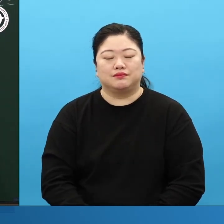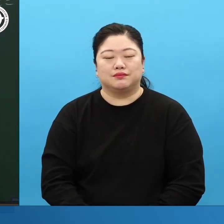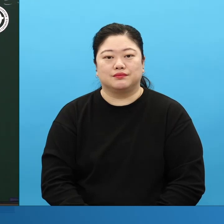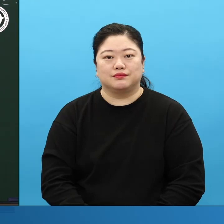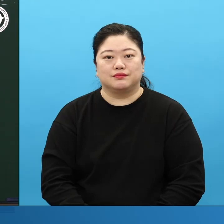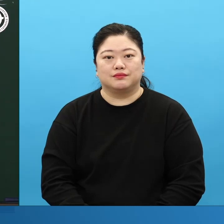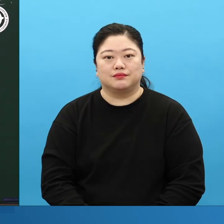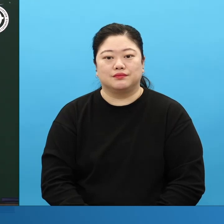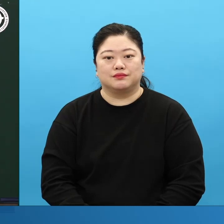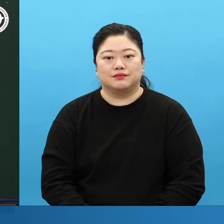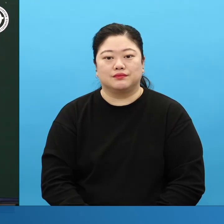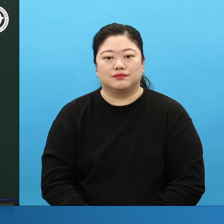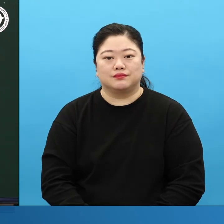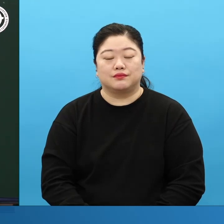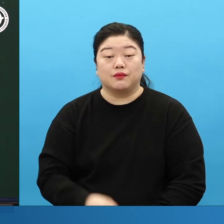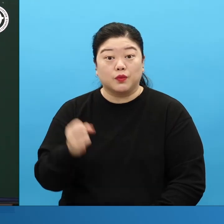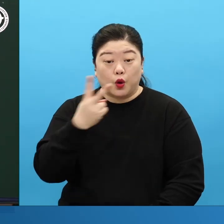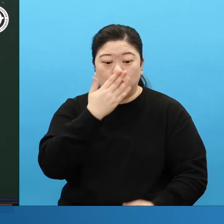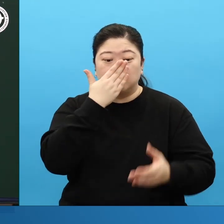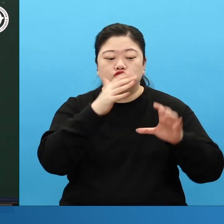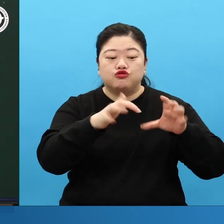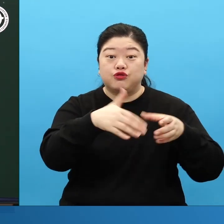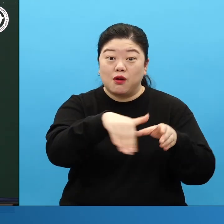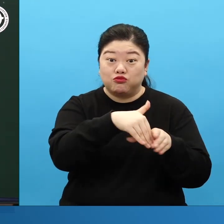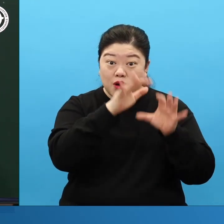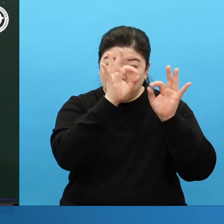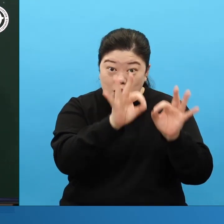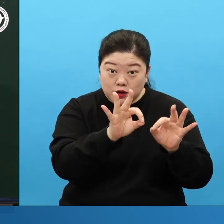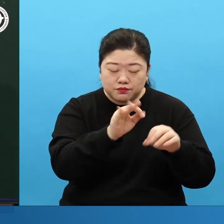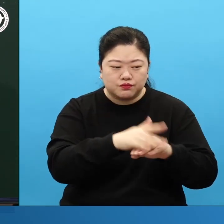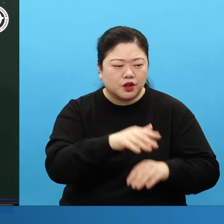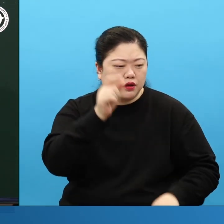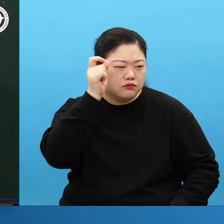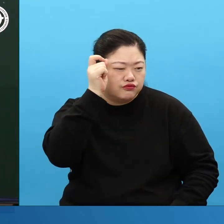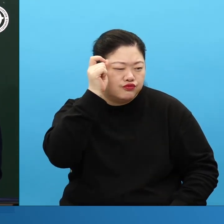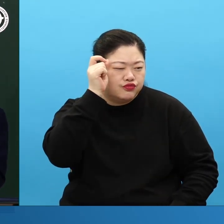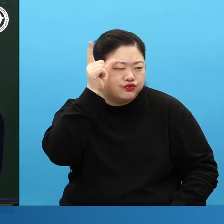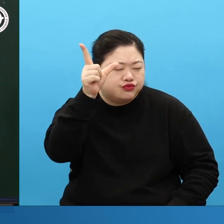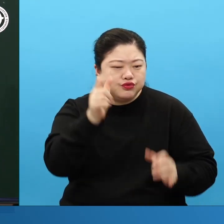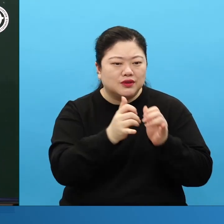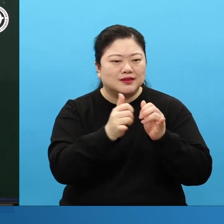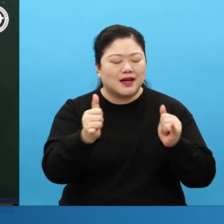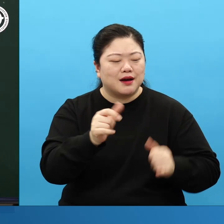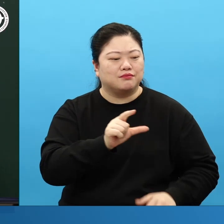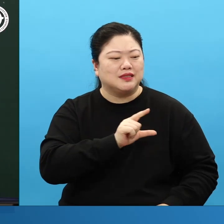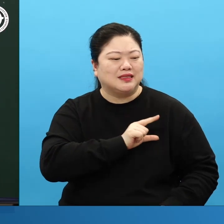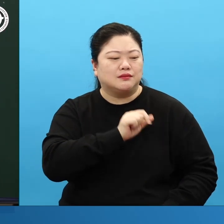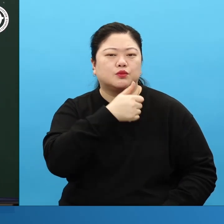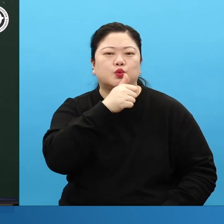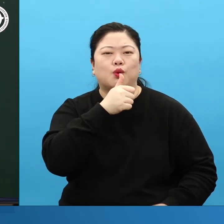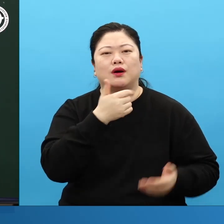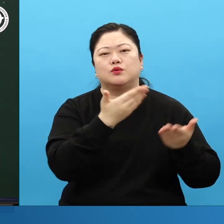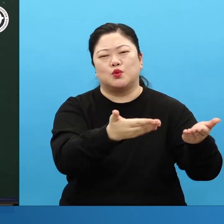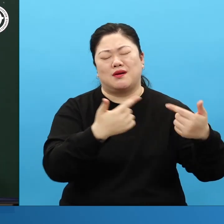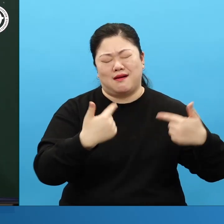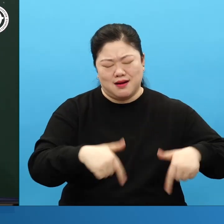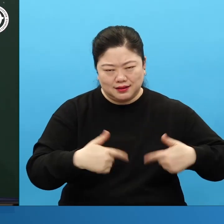반드시 위인 얘기를 하나씩 해줘요. Entonces, ciertamente les hablan de personas 이게 muy 굉장히 importantes. 중요하죠. 뭡니까? ¿Qué es